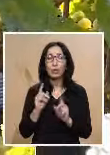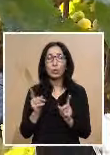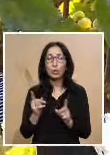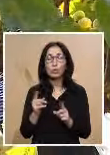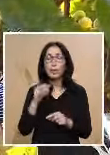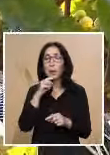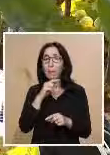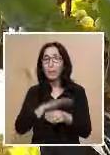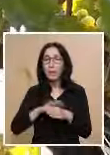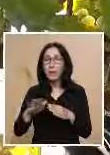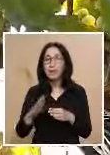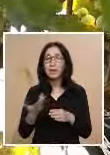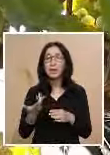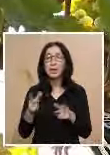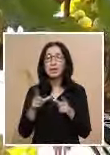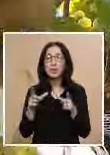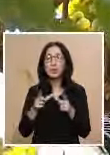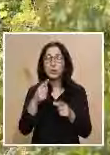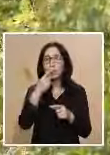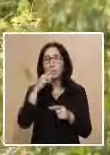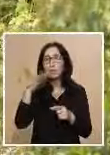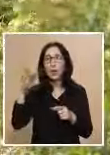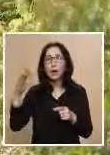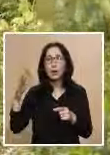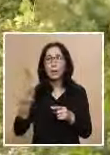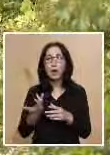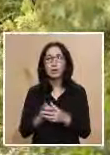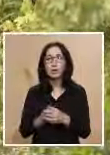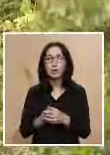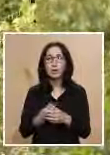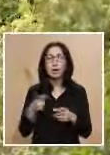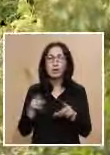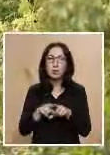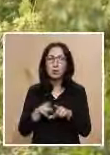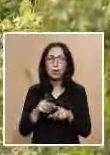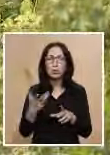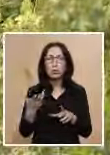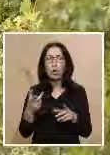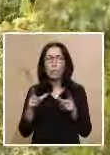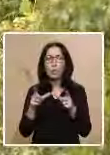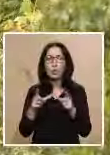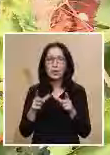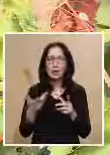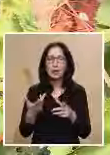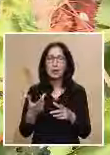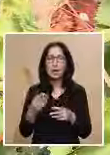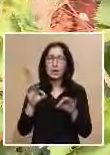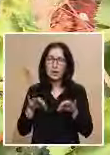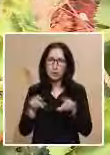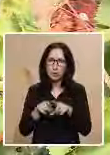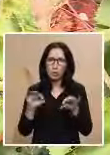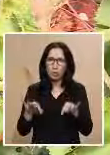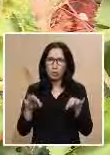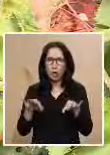които са бели, с мискетов аромат, аналози са на сорта Мискет Отонел, в смисъл качества